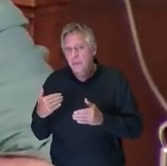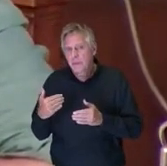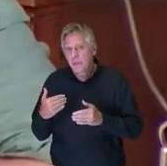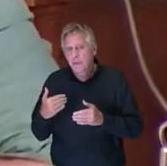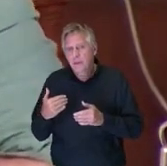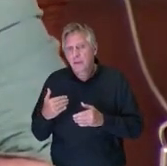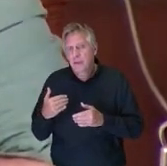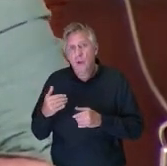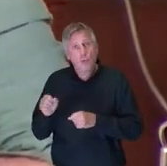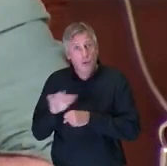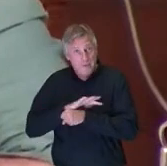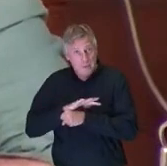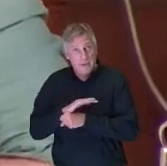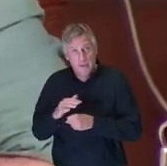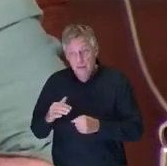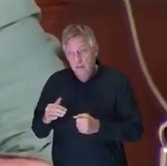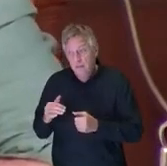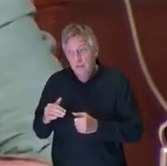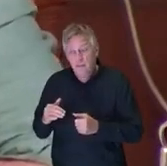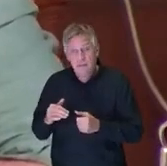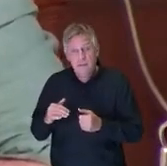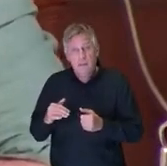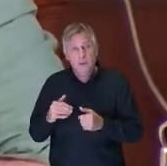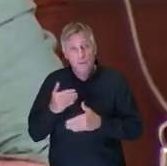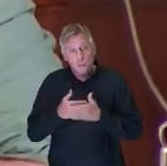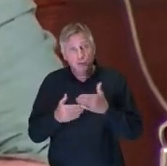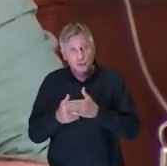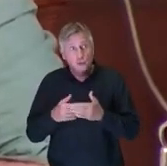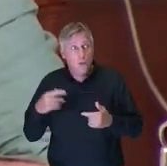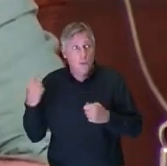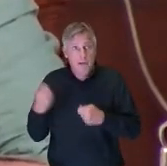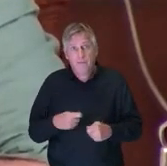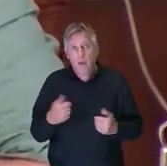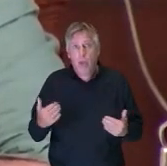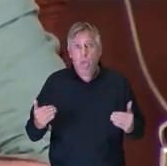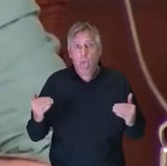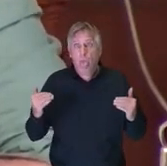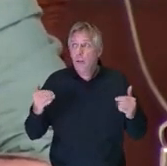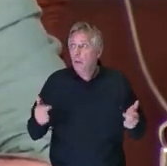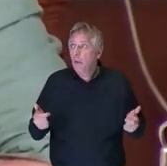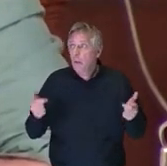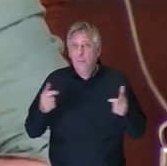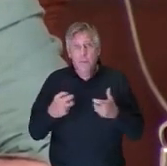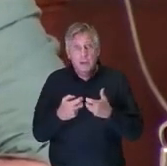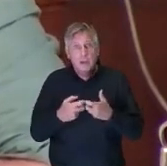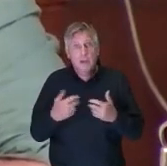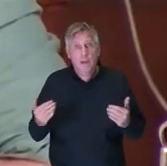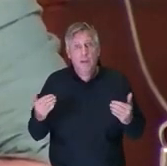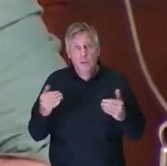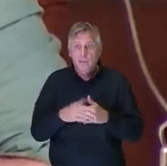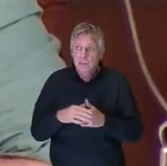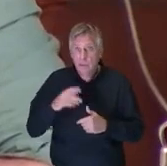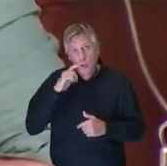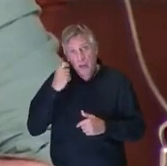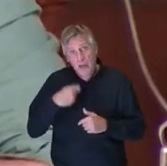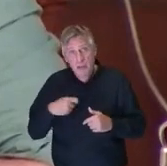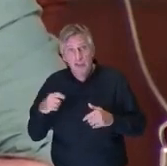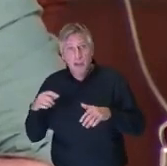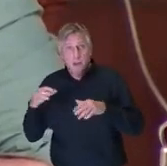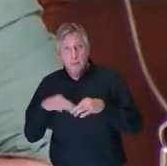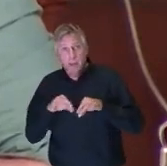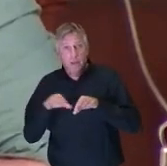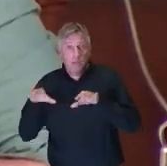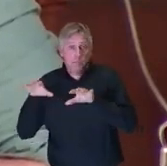la période Covid, hein, avec un début de hausse des coûts de construction. Ça a pris de l'ampleur dans les mois suivant l'invasion en Ukraine, augmentation du coût